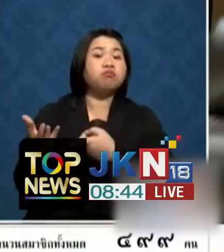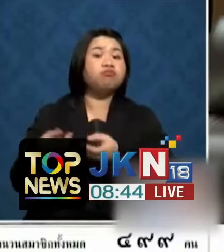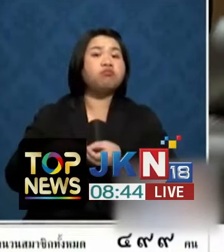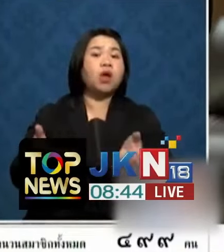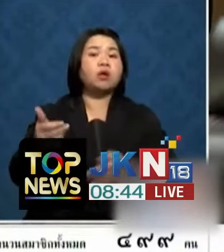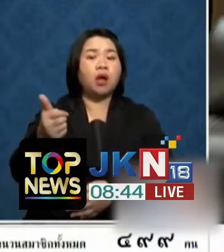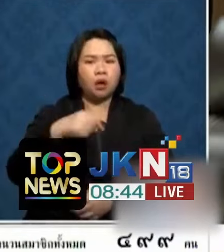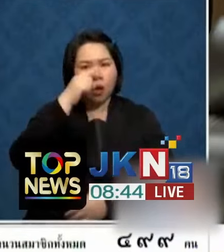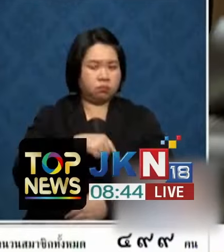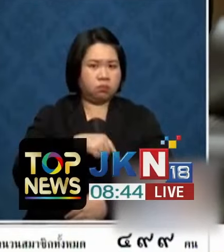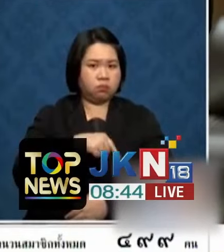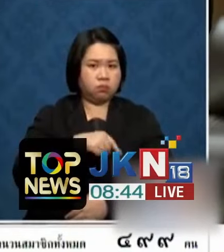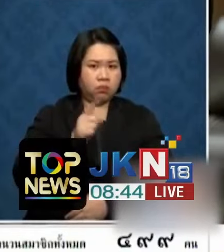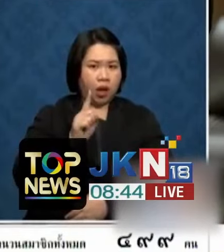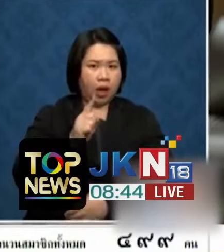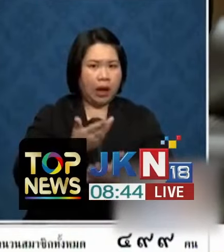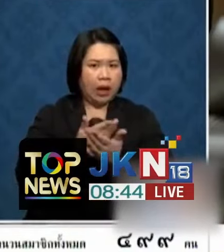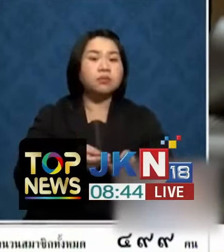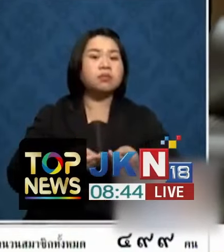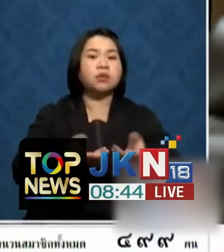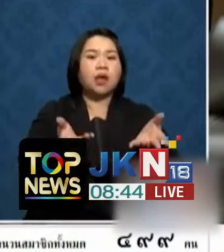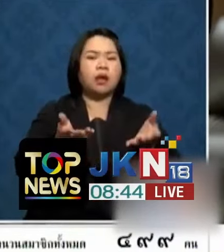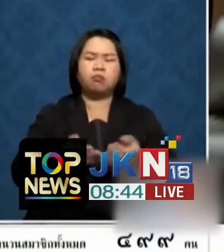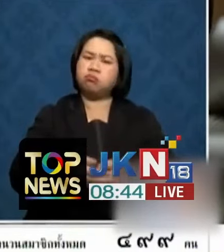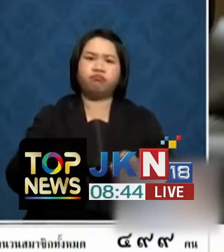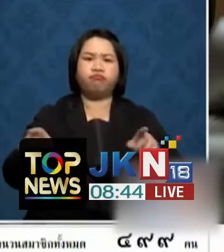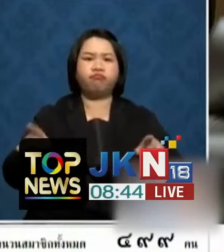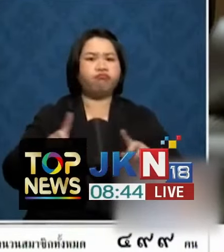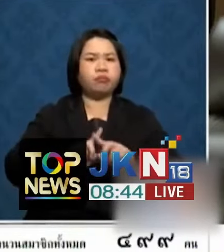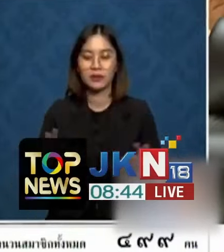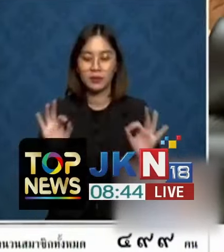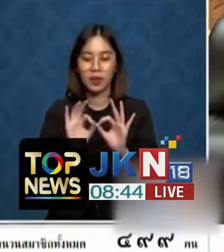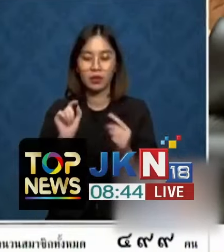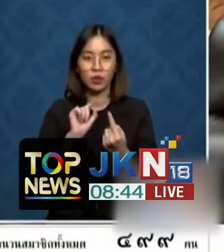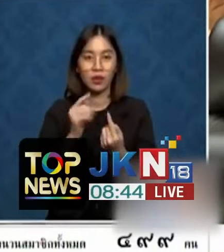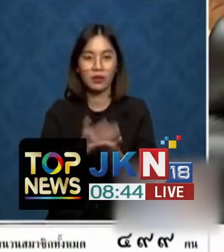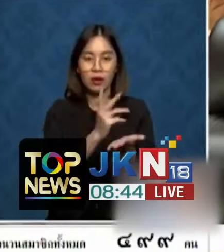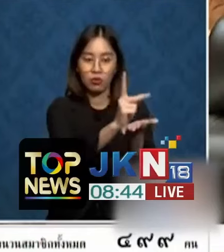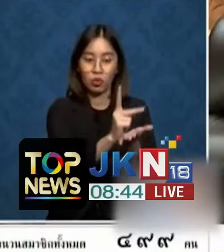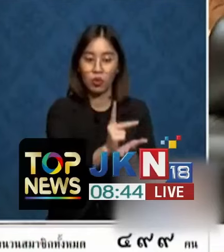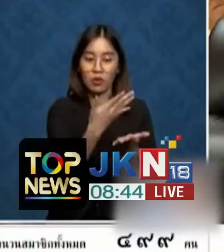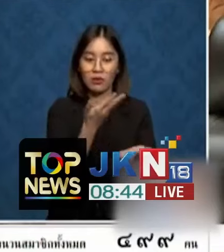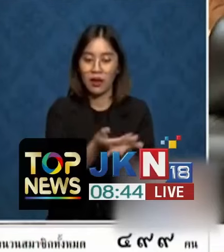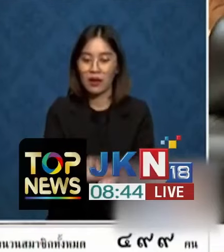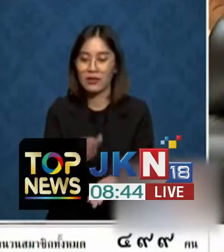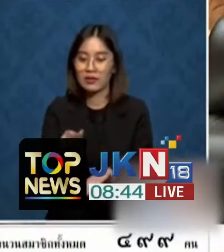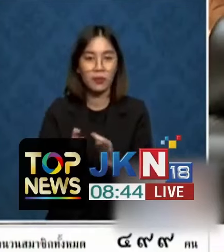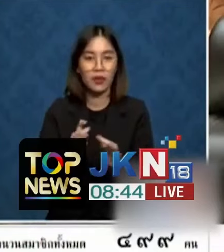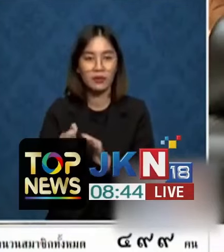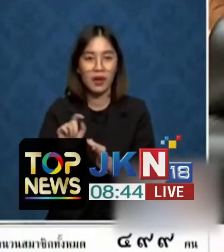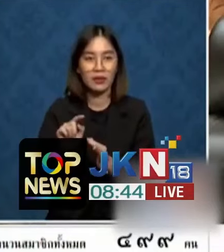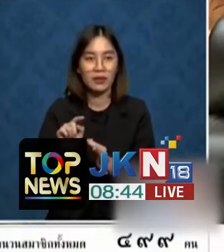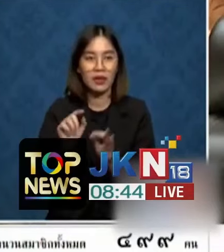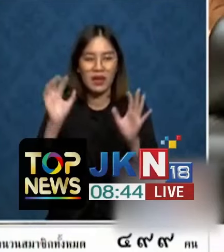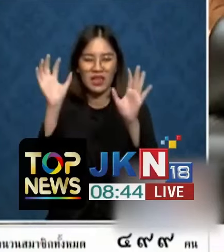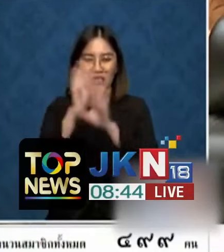450,000 ล้านบาทนะฮะไปใส่ในมือของคนไทยจากนั้นจะหมุนไปยังร้านค้าโรงงานและจะเกิดการกระตุ้นเศรษฐกิจภ